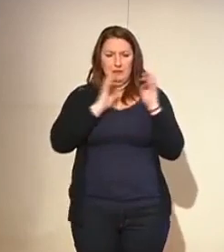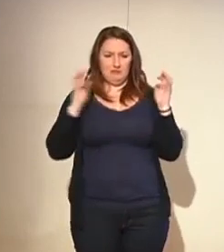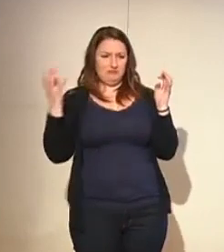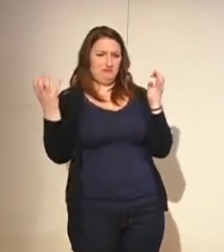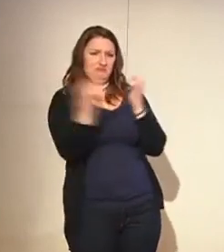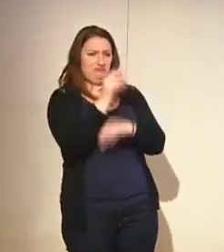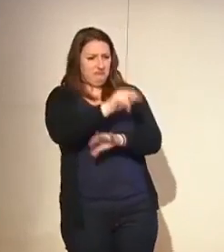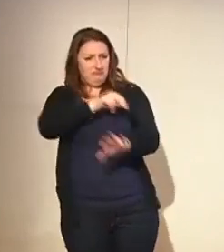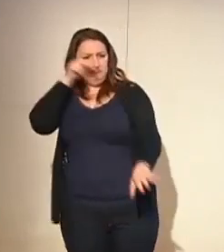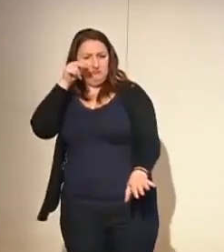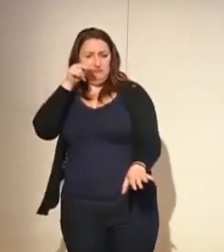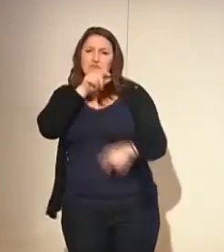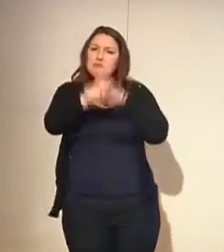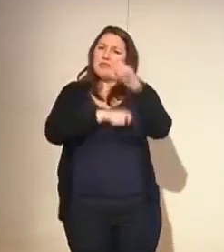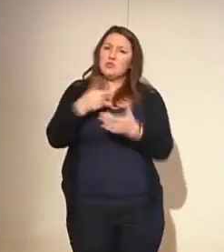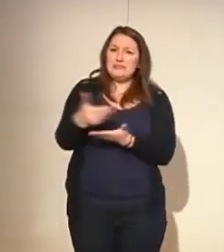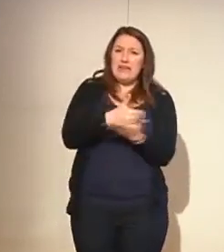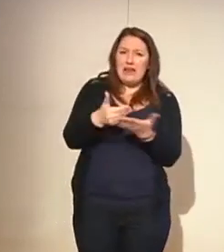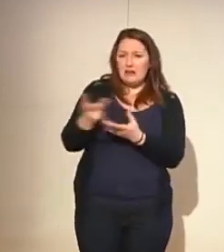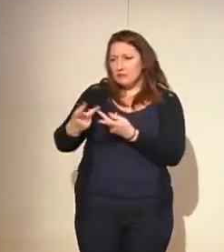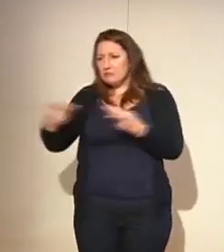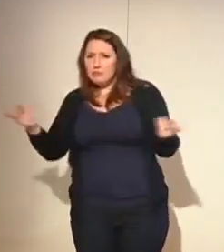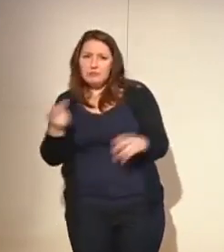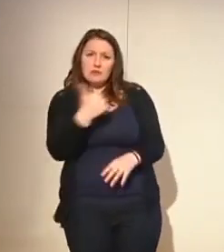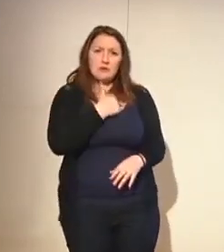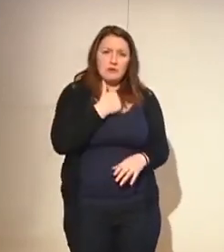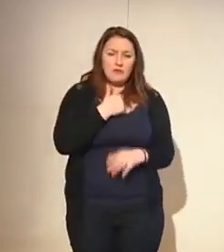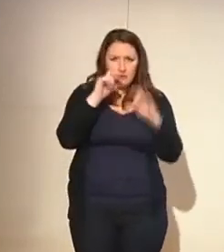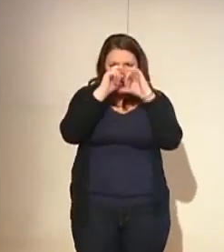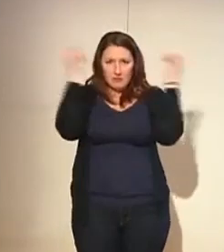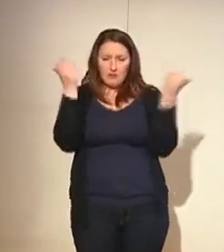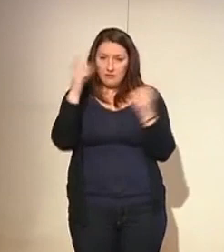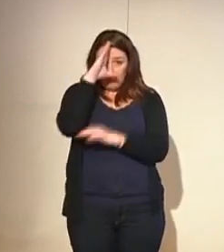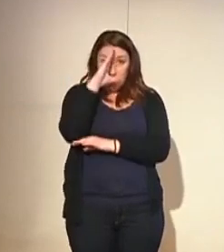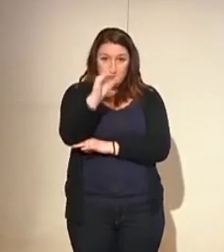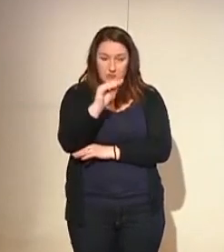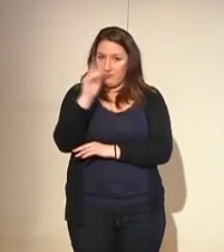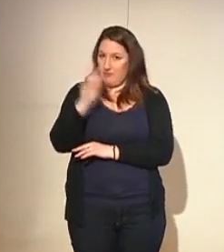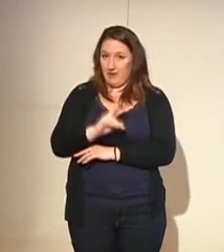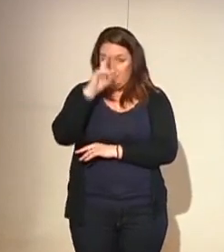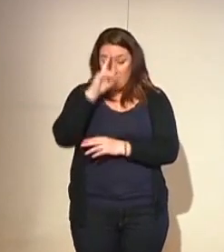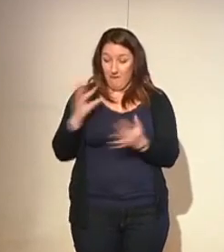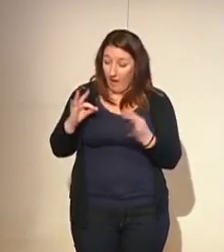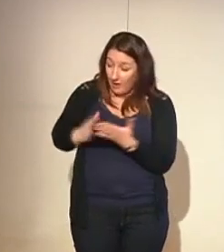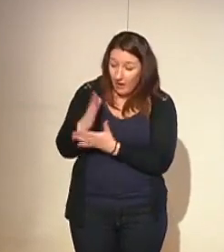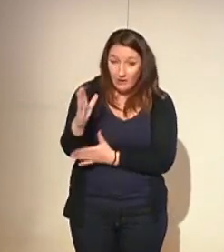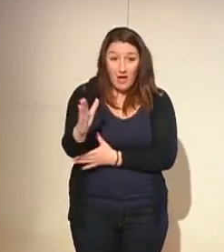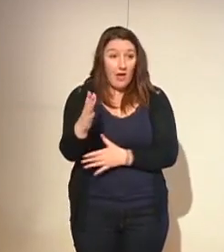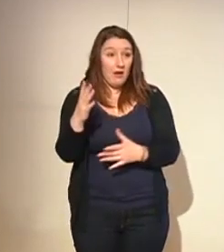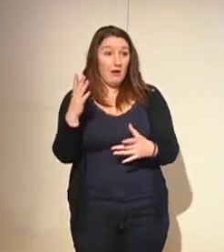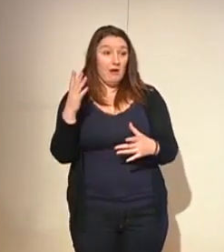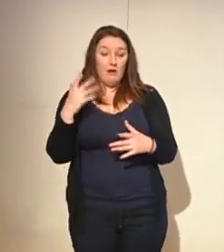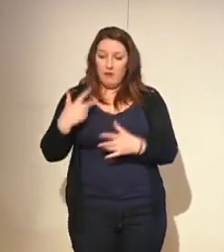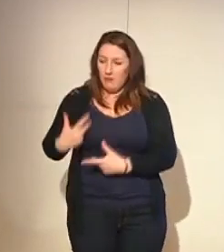salariés du secteur privé et public dont les statuts professionnels diffèrent radicalement en terme de carrière d'interruption de